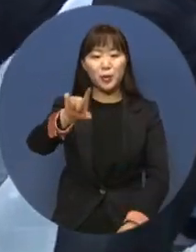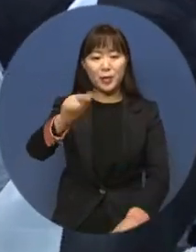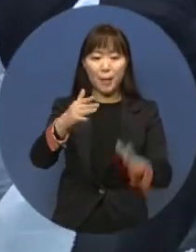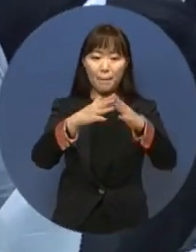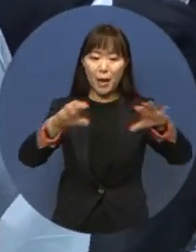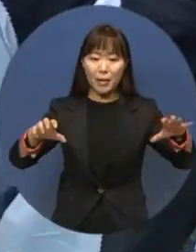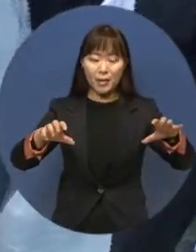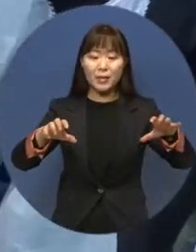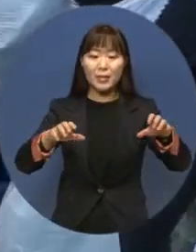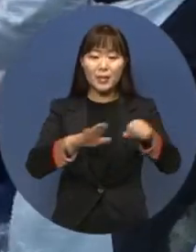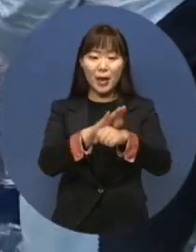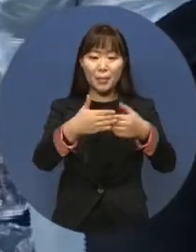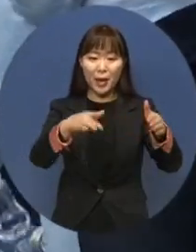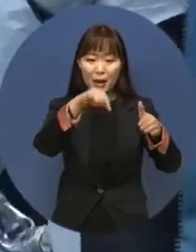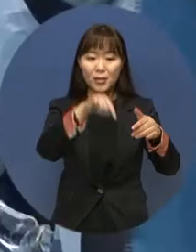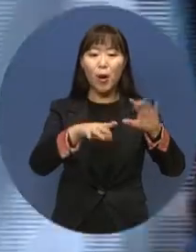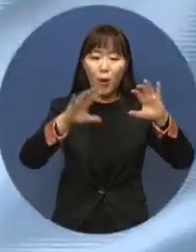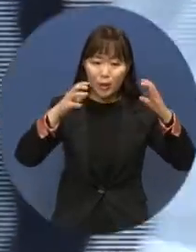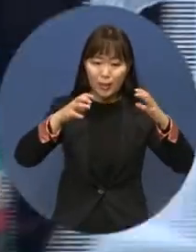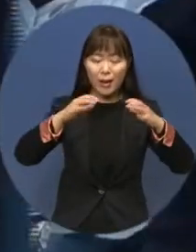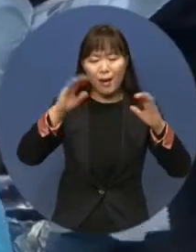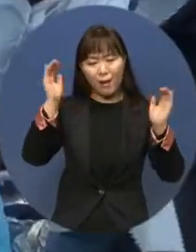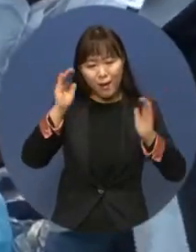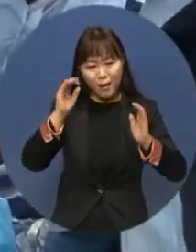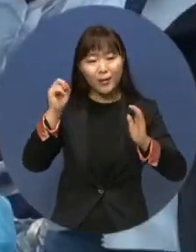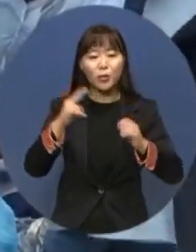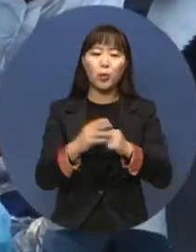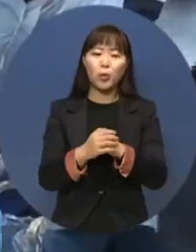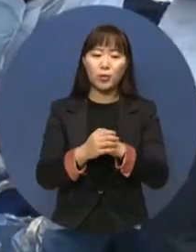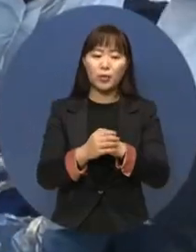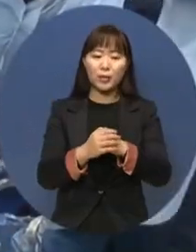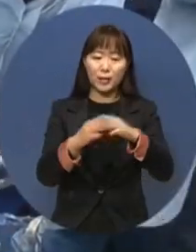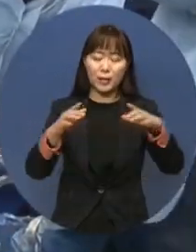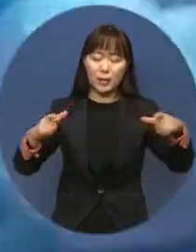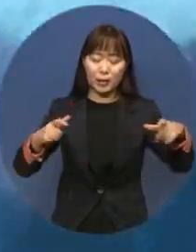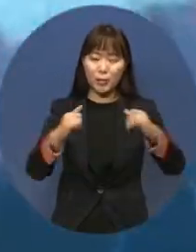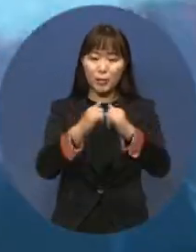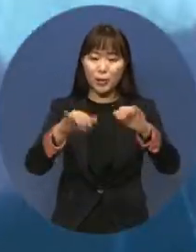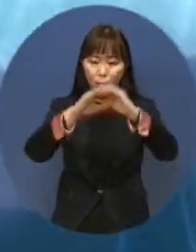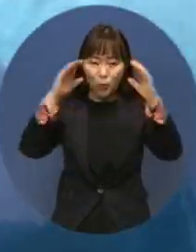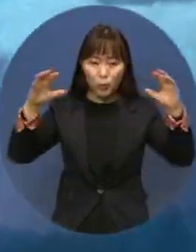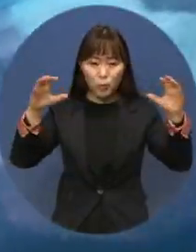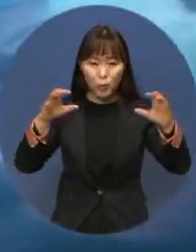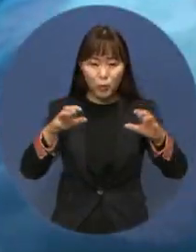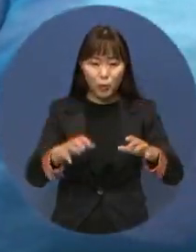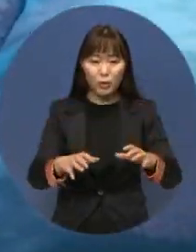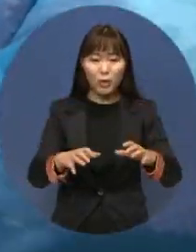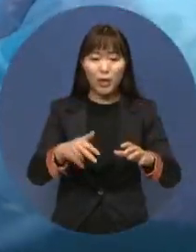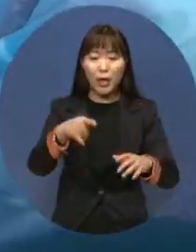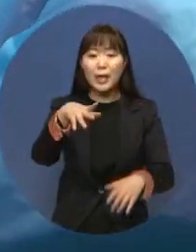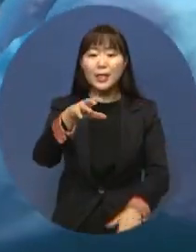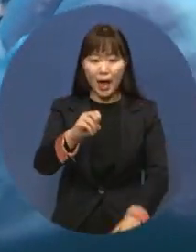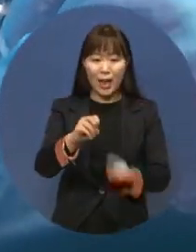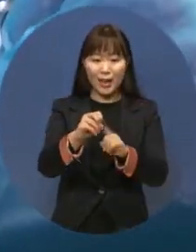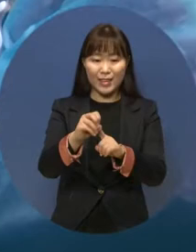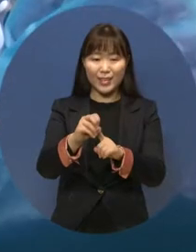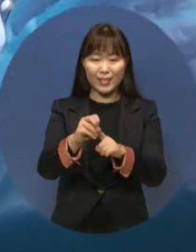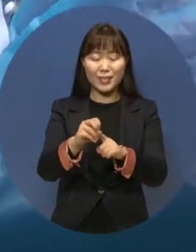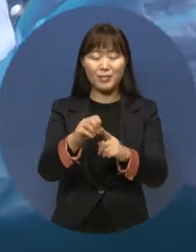송산마을 사랑방에서 어린이, 청소년, 지역 주민들이 함께 모여 장을 담고 있는